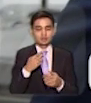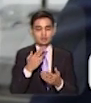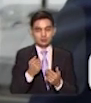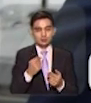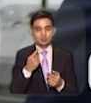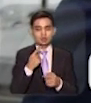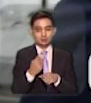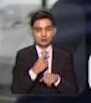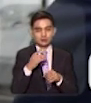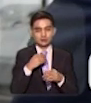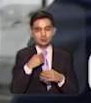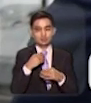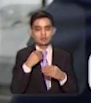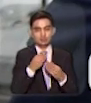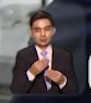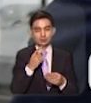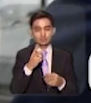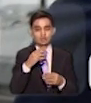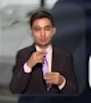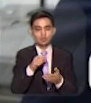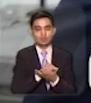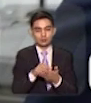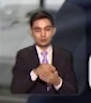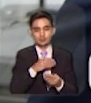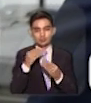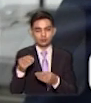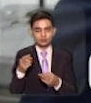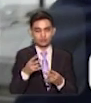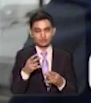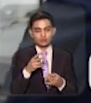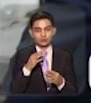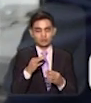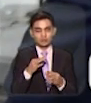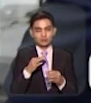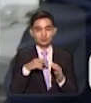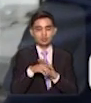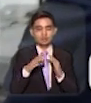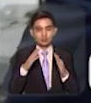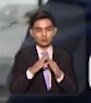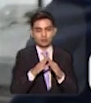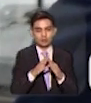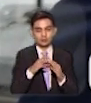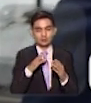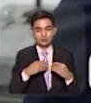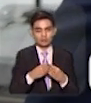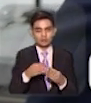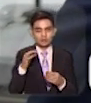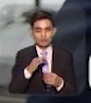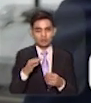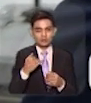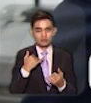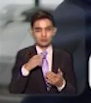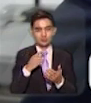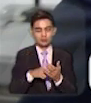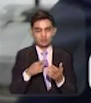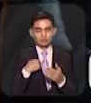Оған тиісті құжаттарын тек тапсыру керек. Ол міндетті түрде болады. Ал қосымша мына үйге қатысты, отбасына қатысты қазір